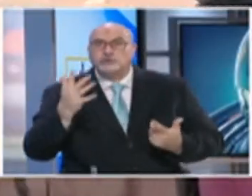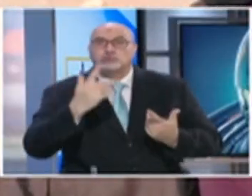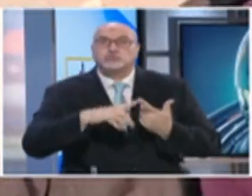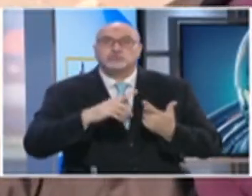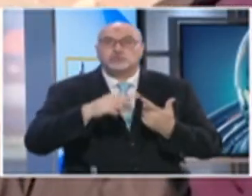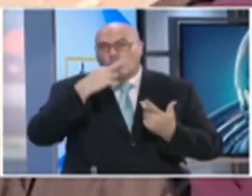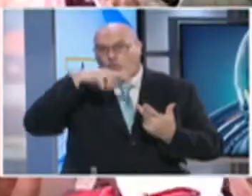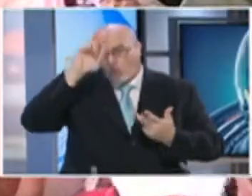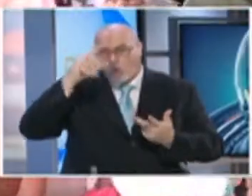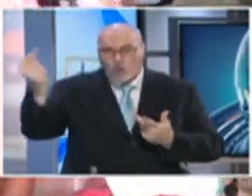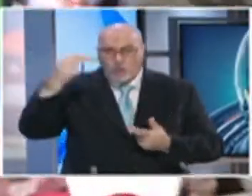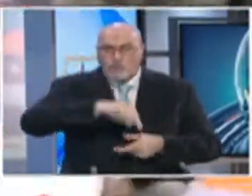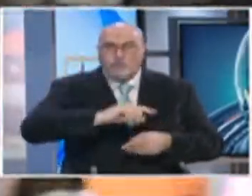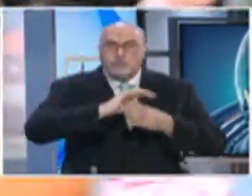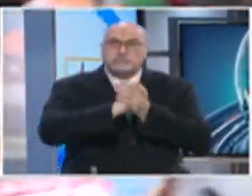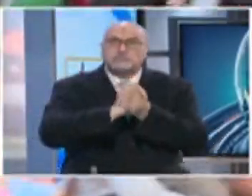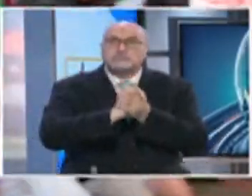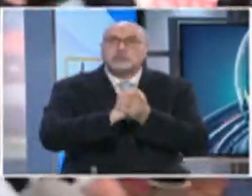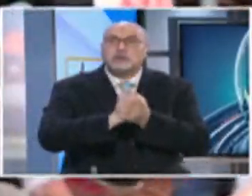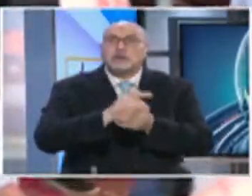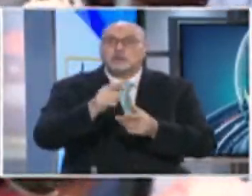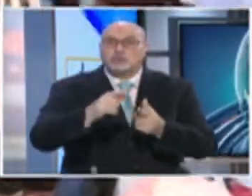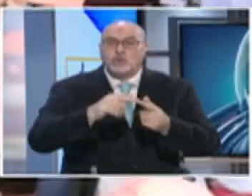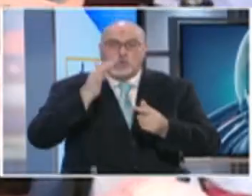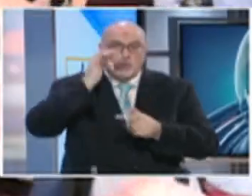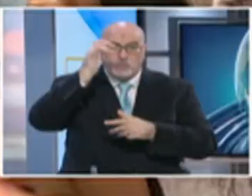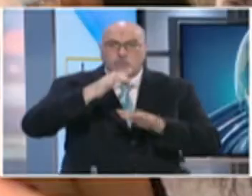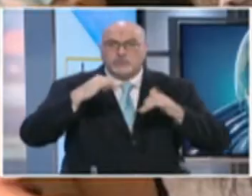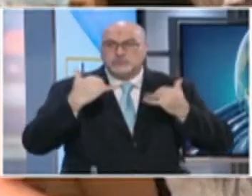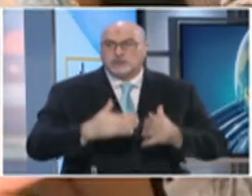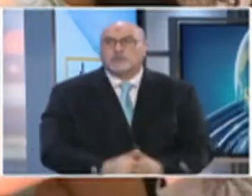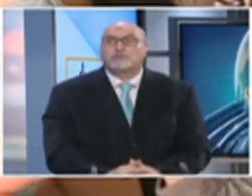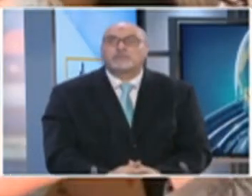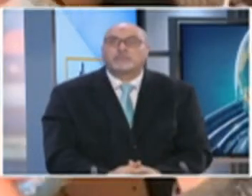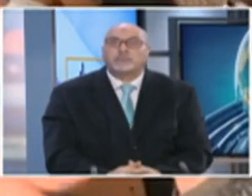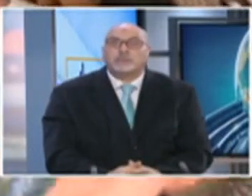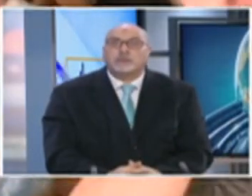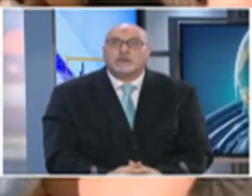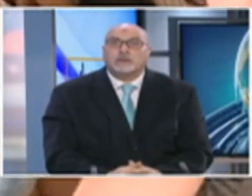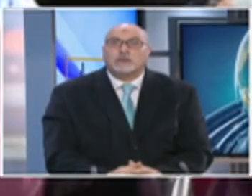عديد النشاطات التضامنية والمساندة للشعب الصحراوي وقضيته العادلة.